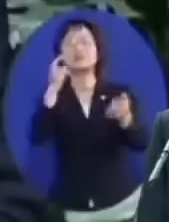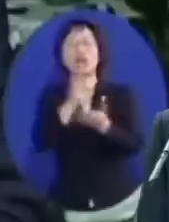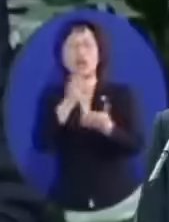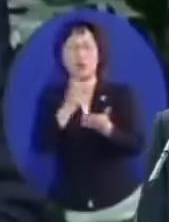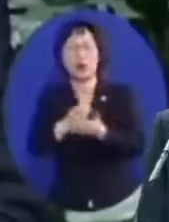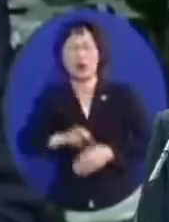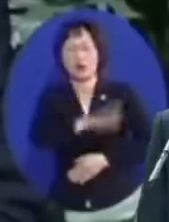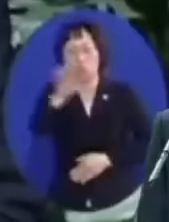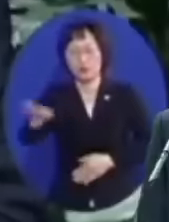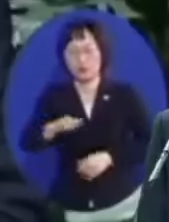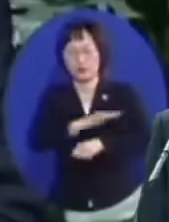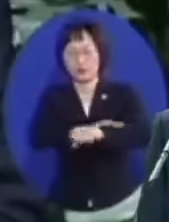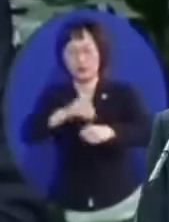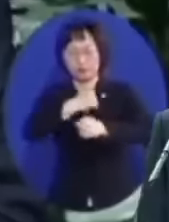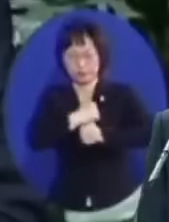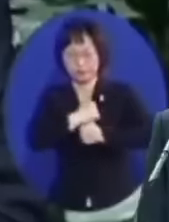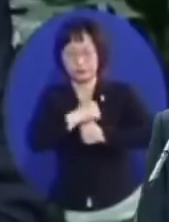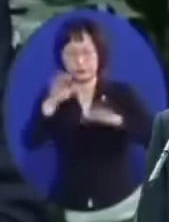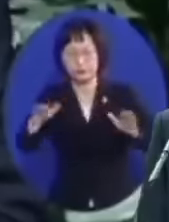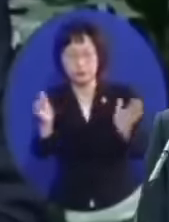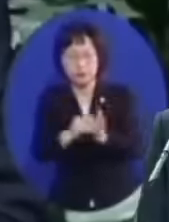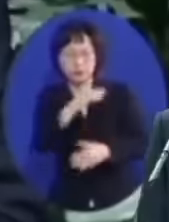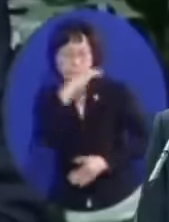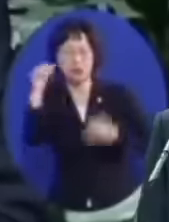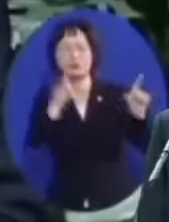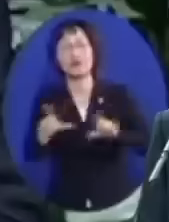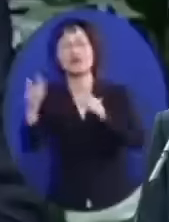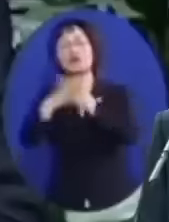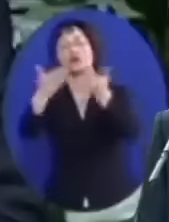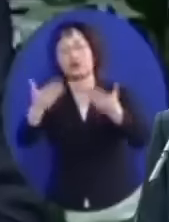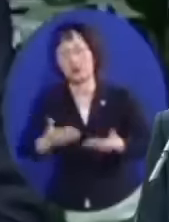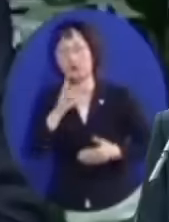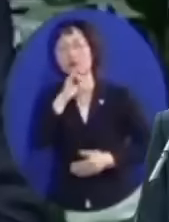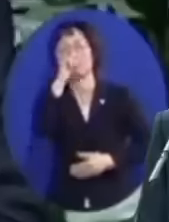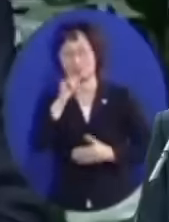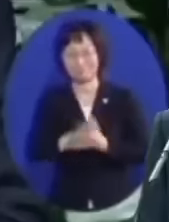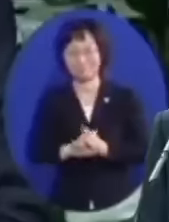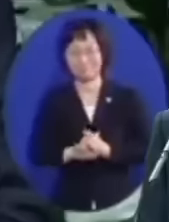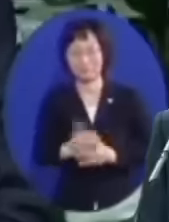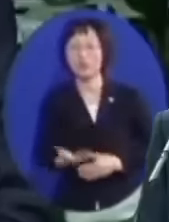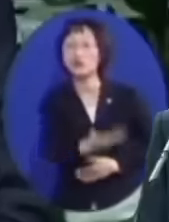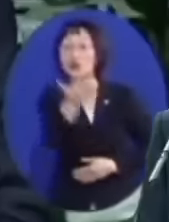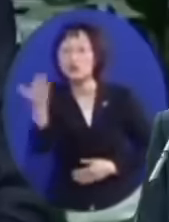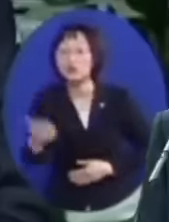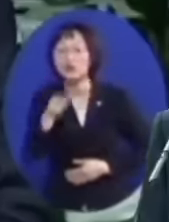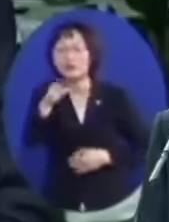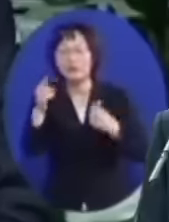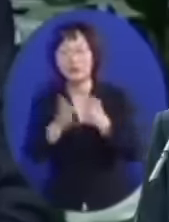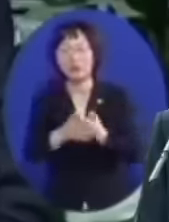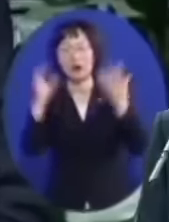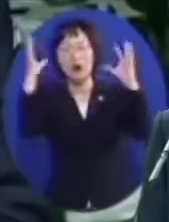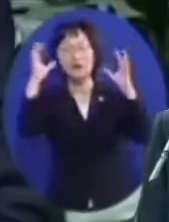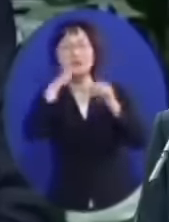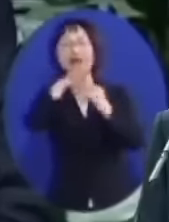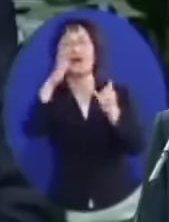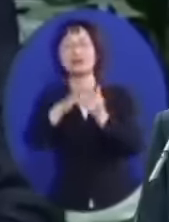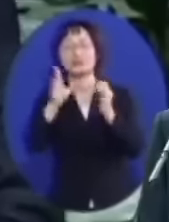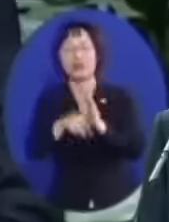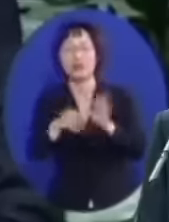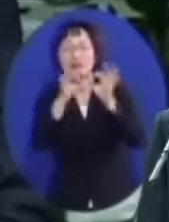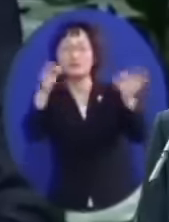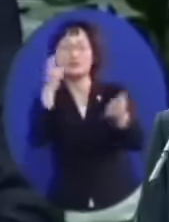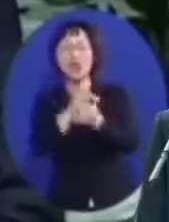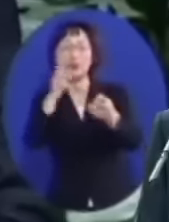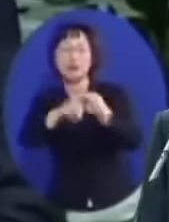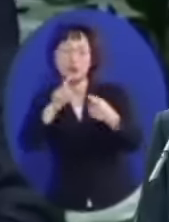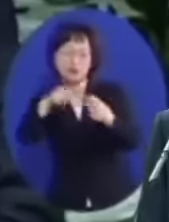지켜서 지금까지 올바르게 살게 해주었다고 그렇게 간증을 했는 것입니다. 여러분 그러므로 어린아이 때 십계명을